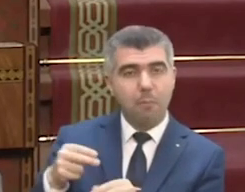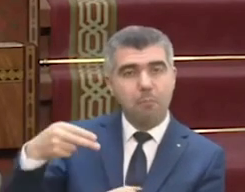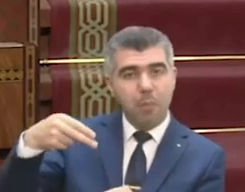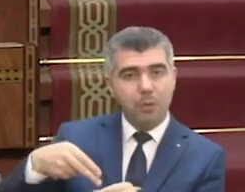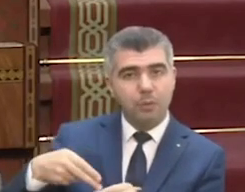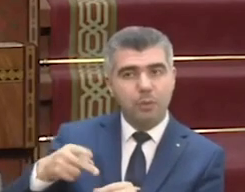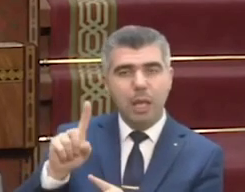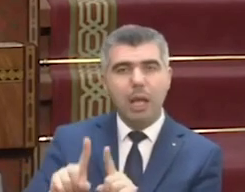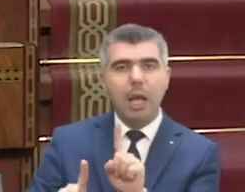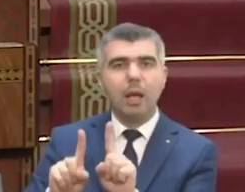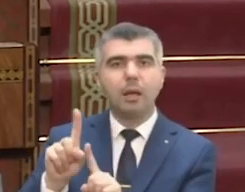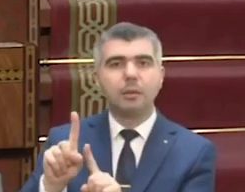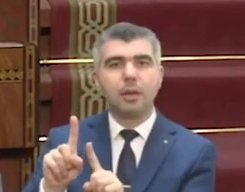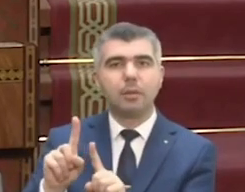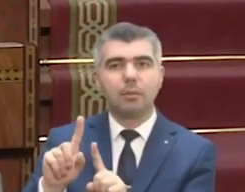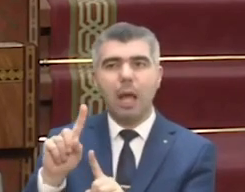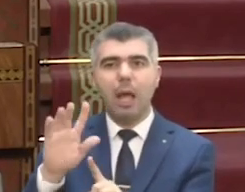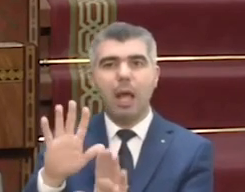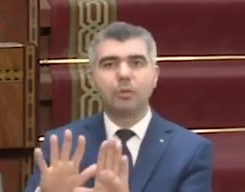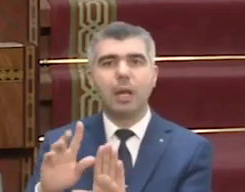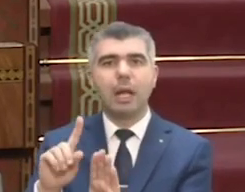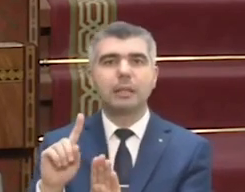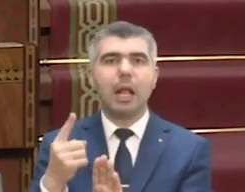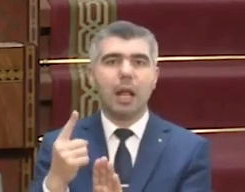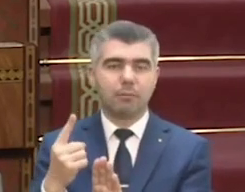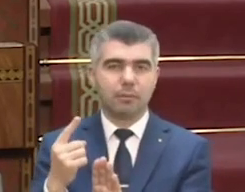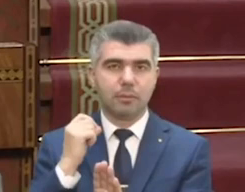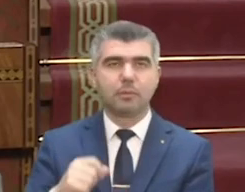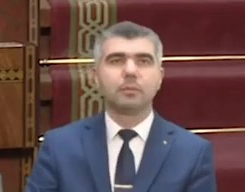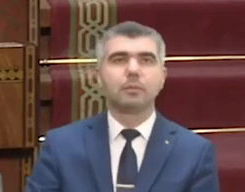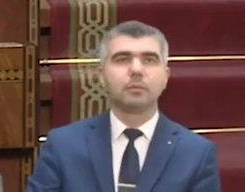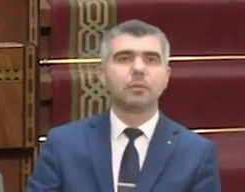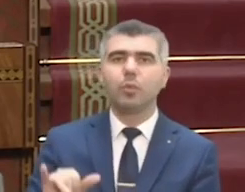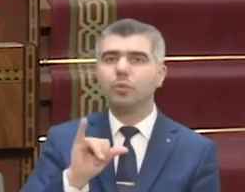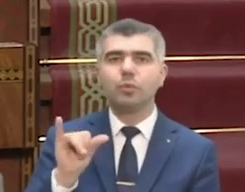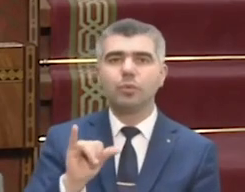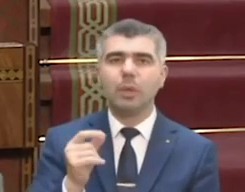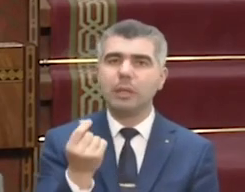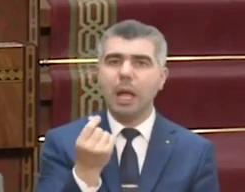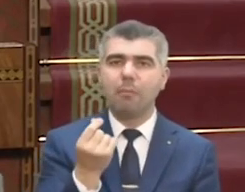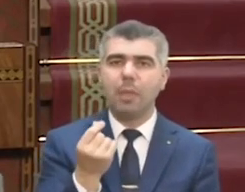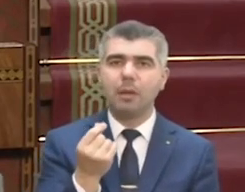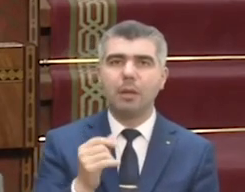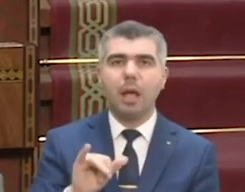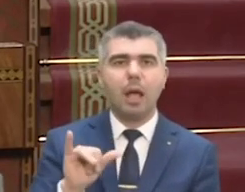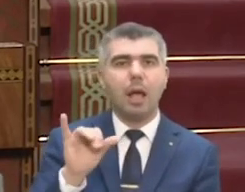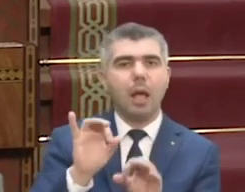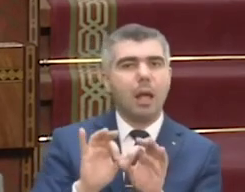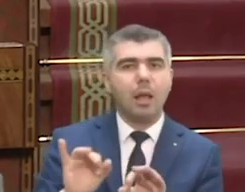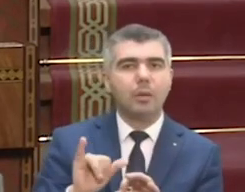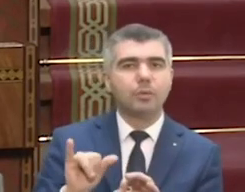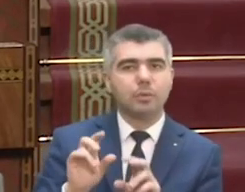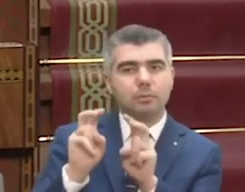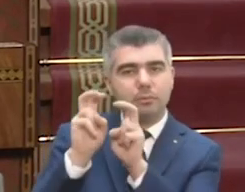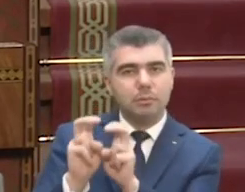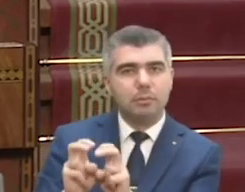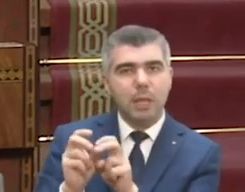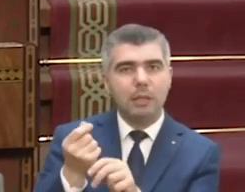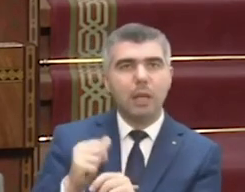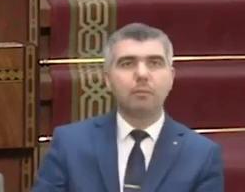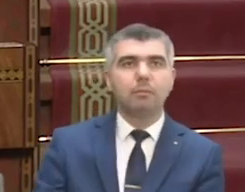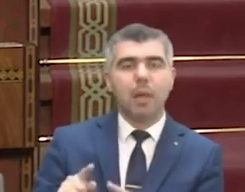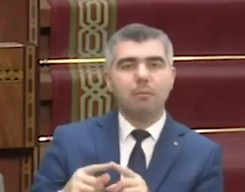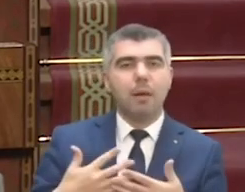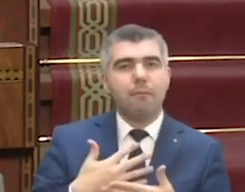11 درهم وشويه الغاز يكون 10 دراهم فين هو علاش ما نزلتوش الثمن وعلى